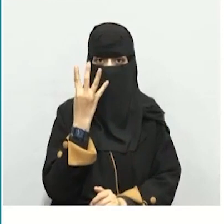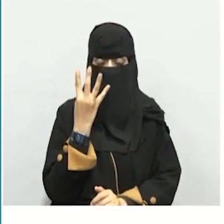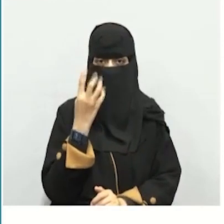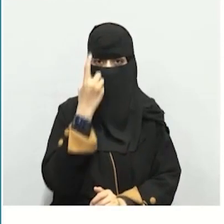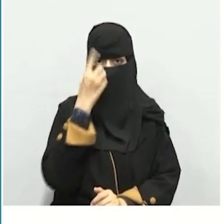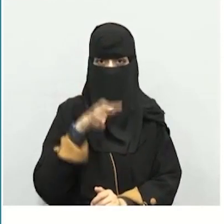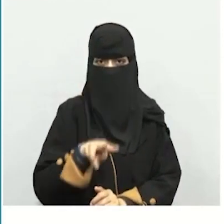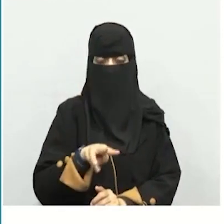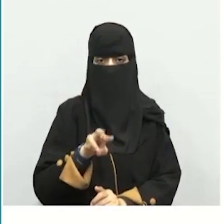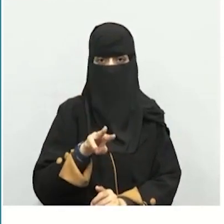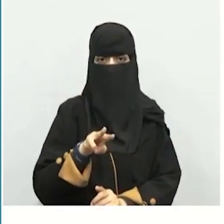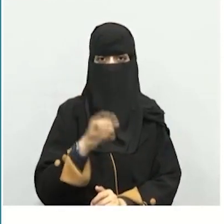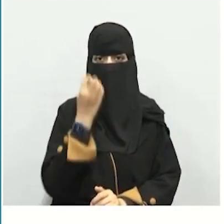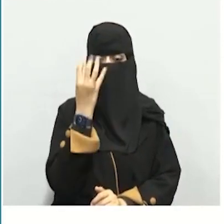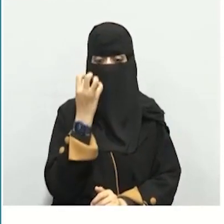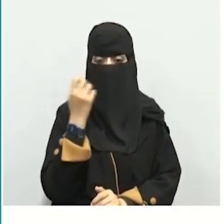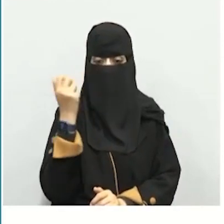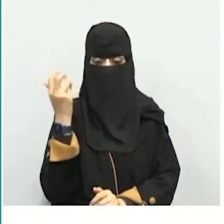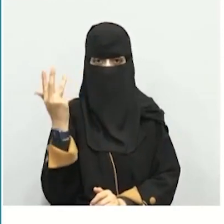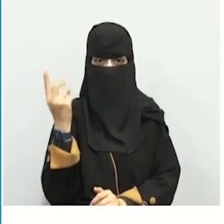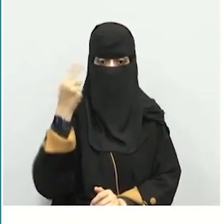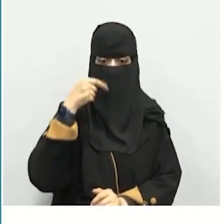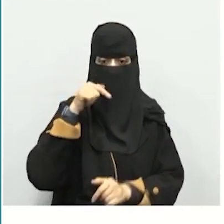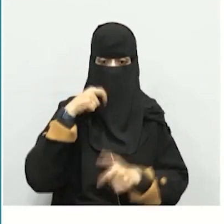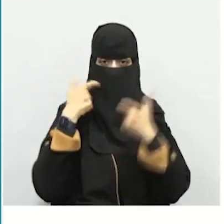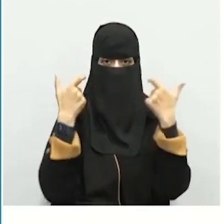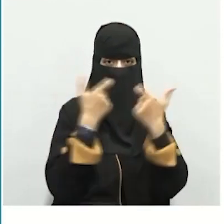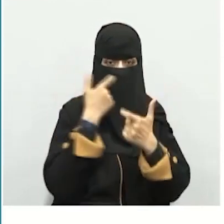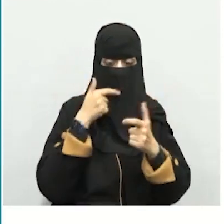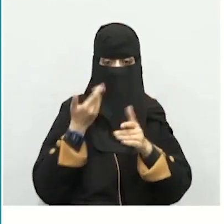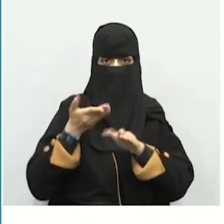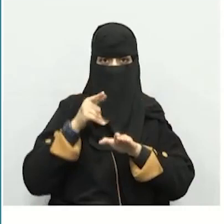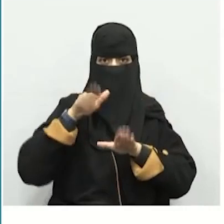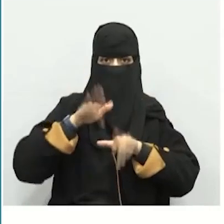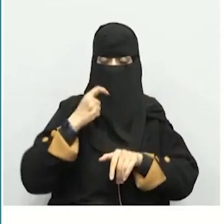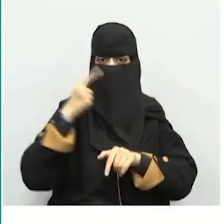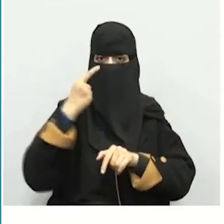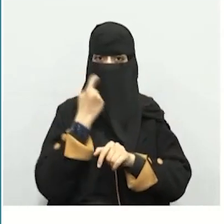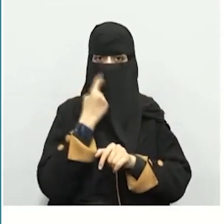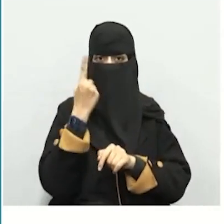1419 الإشراف على مناسبة مرور 100 عام على تأسيس المملكة العربية السعودية.